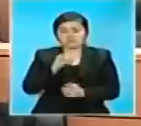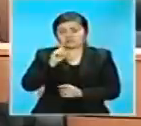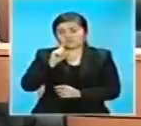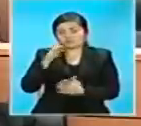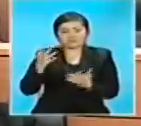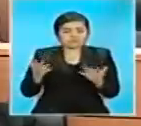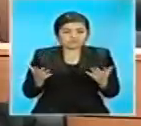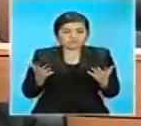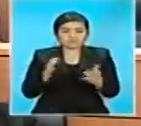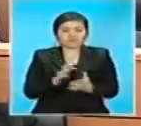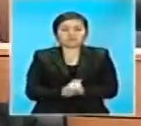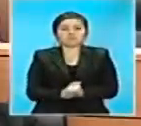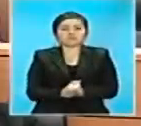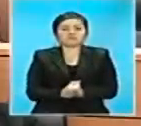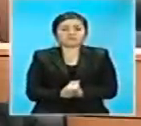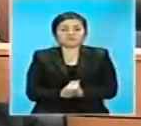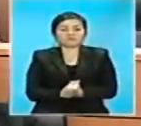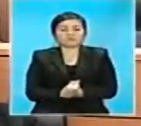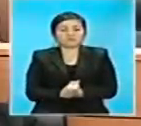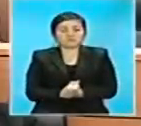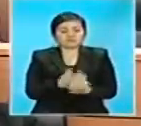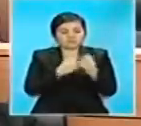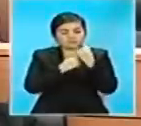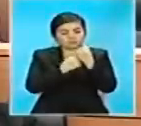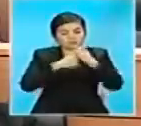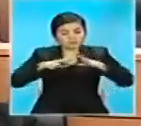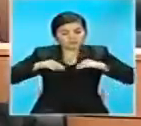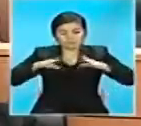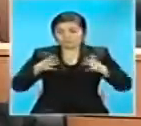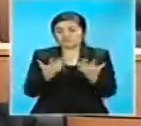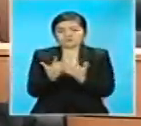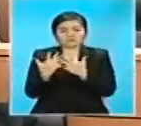หรือไปแสดงออกที่บ่งบอกว่าไม่เห็นด้วย